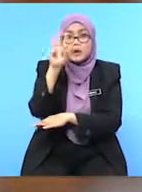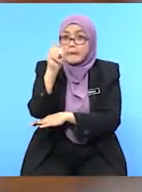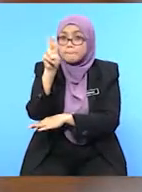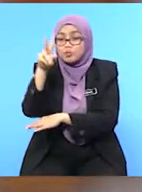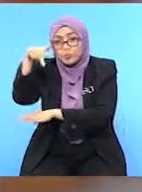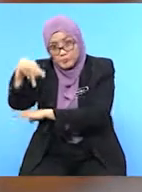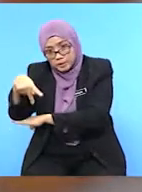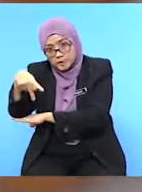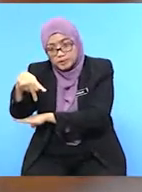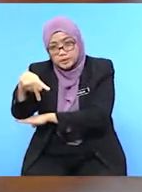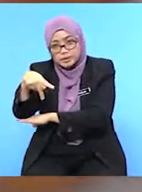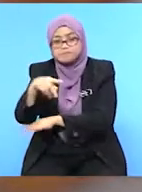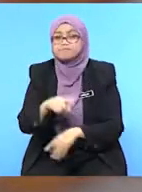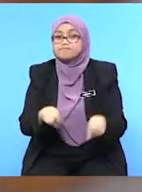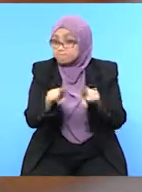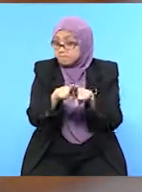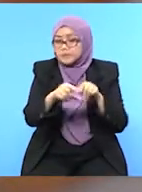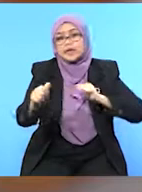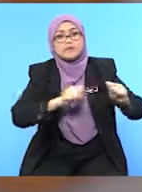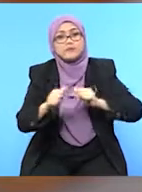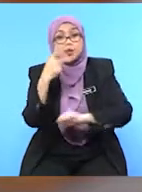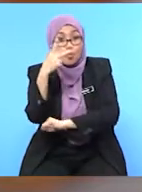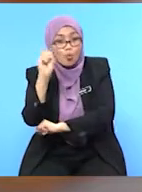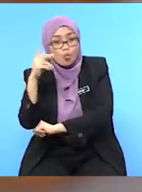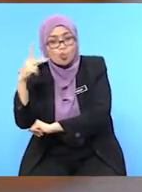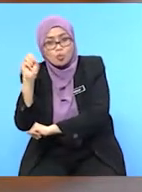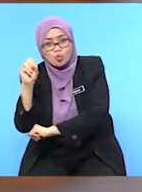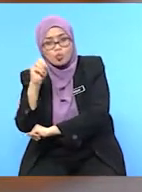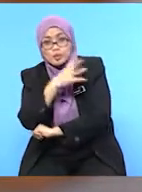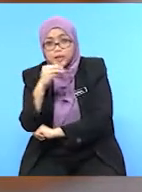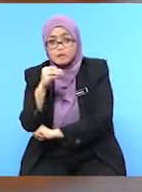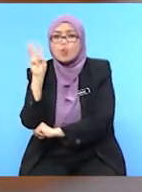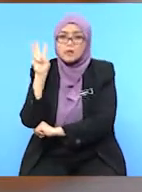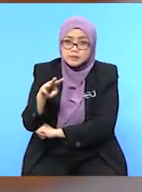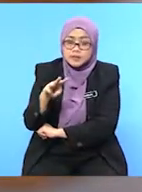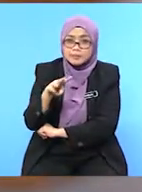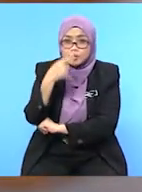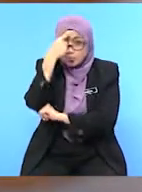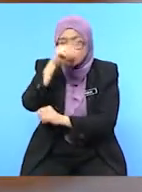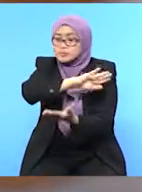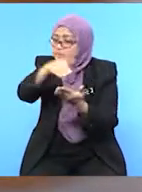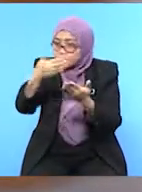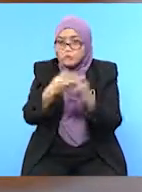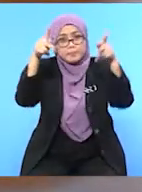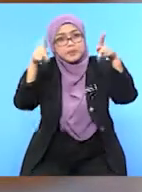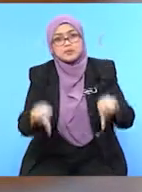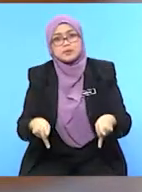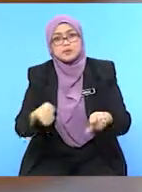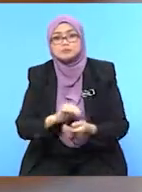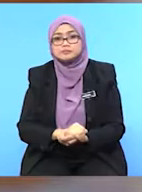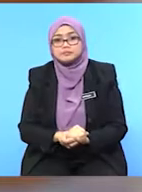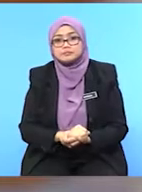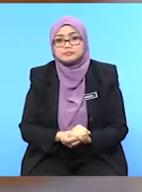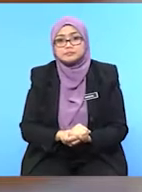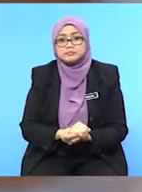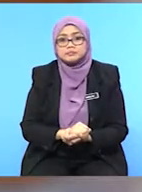2000xp dicicco kurikulum juga dijadikan sebagai satu itu yang wajib bagi semua pelajar untuk nyata ini bersama-sama aslene pada itu